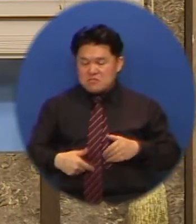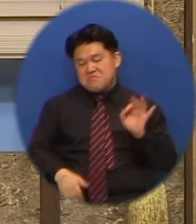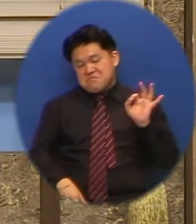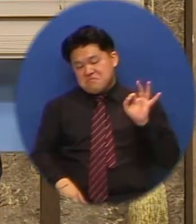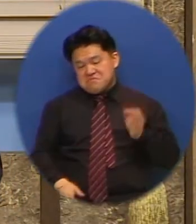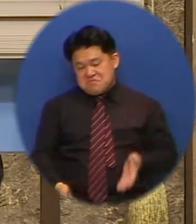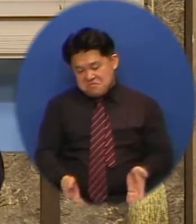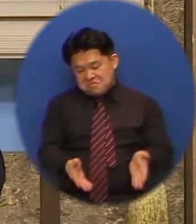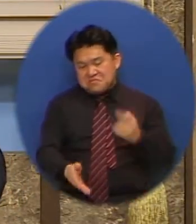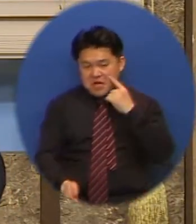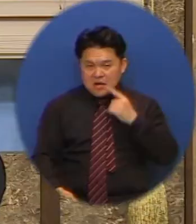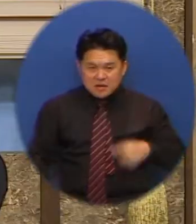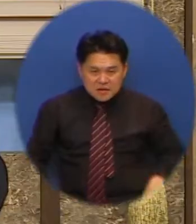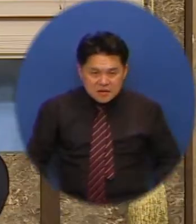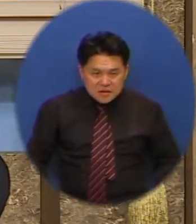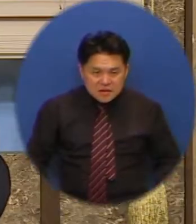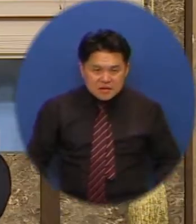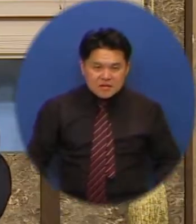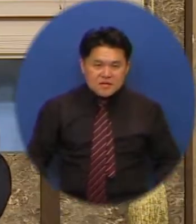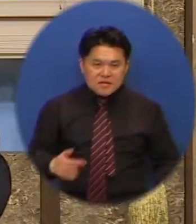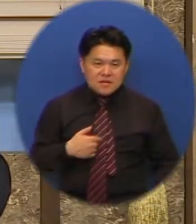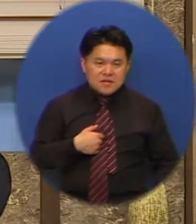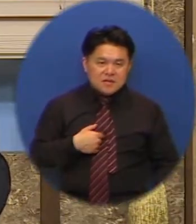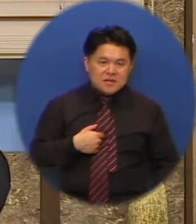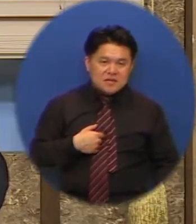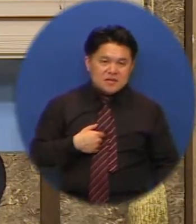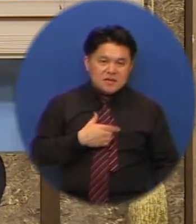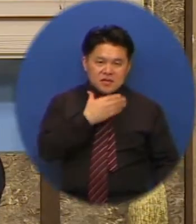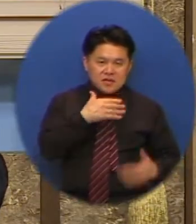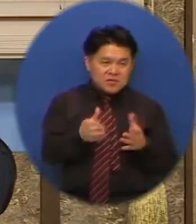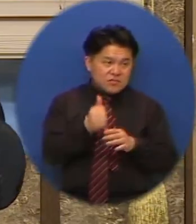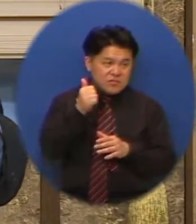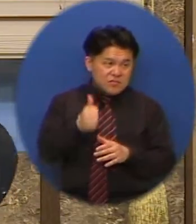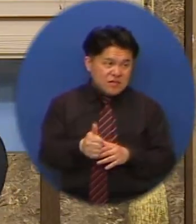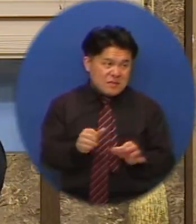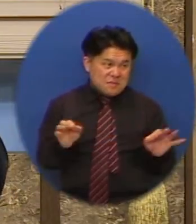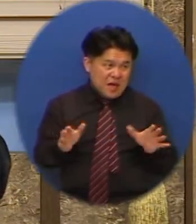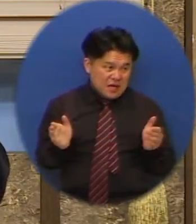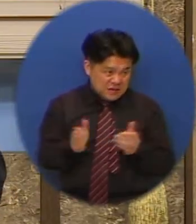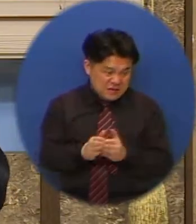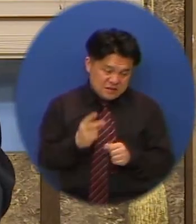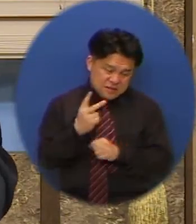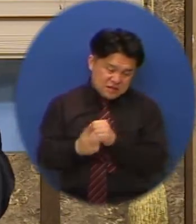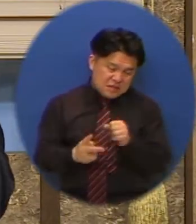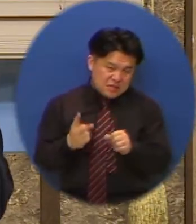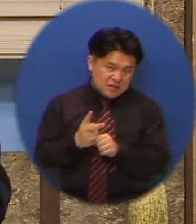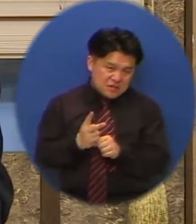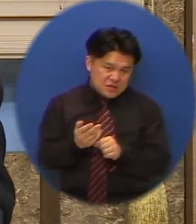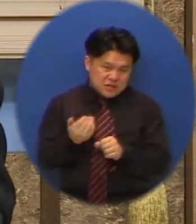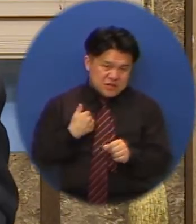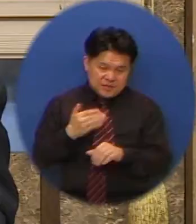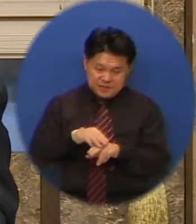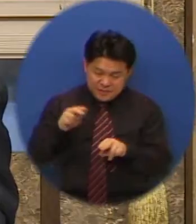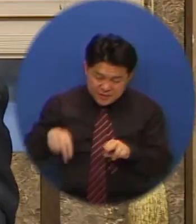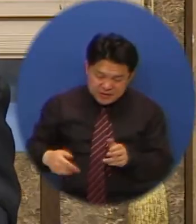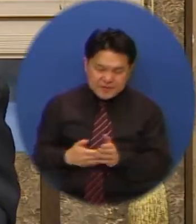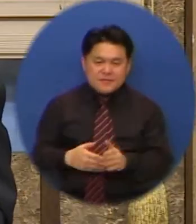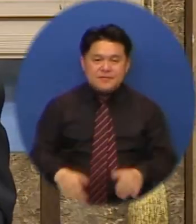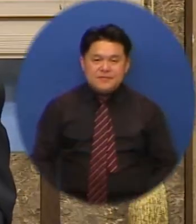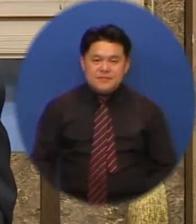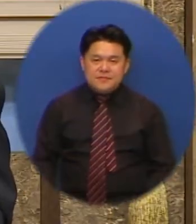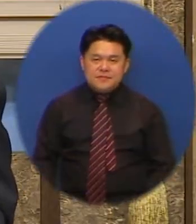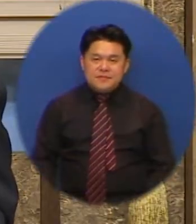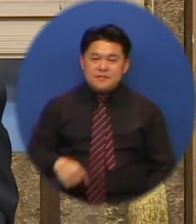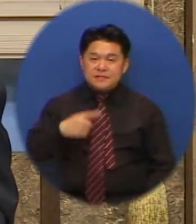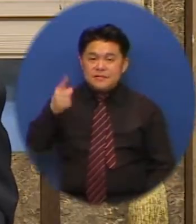시범 사업을 했는데 이게 장관 임기가 뭐 짧잖아요. 2년인데 네. 이게 끝나기 전에 제가 그만뒀어요. 예, 예. 그래서